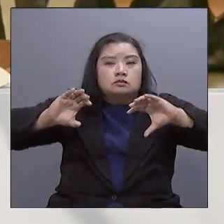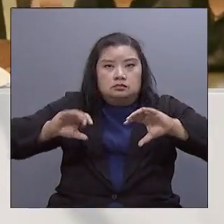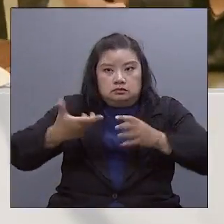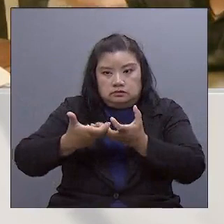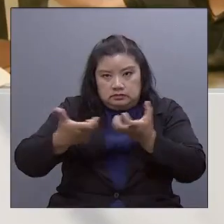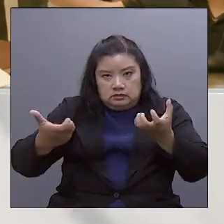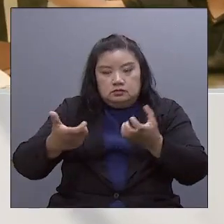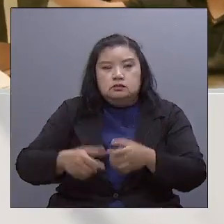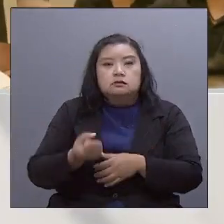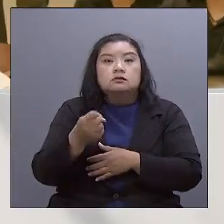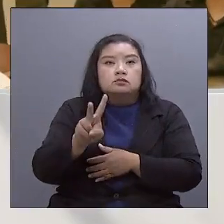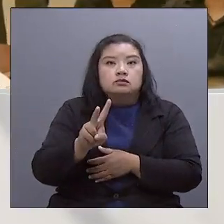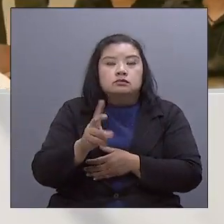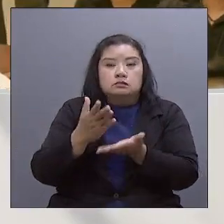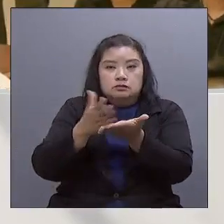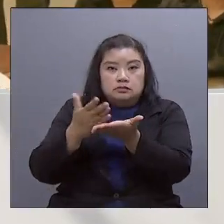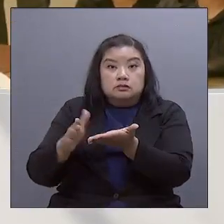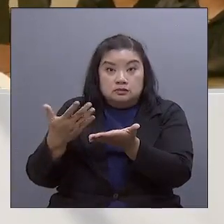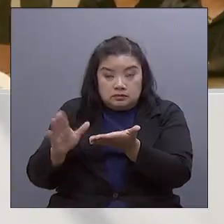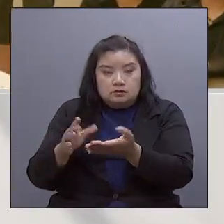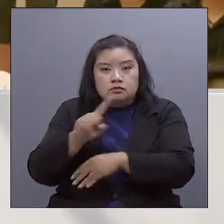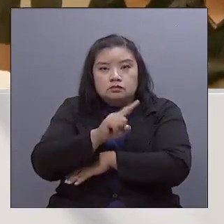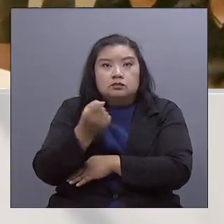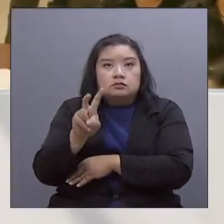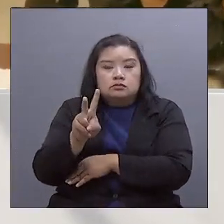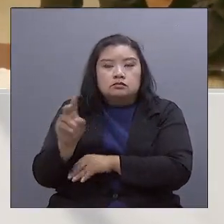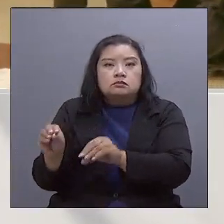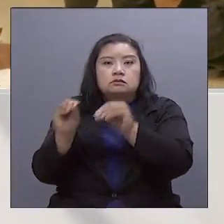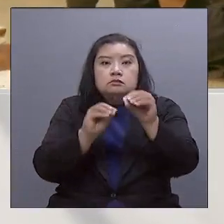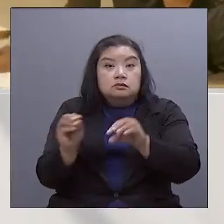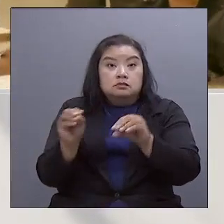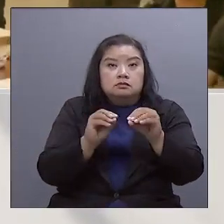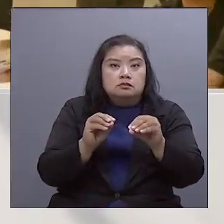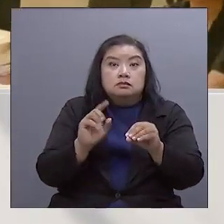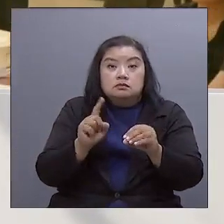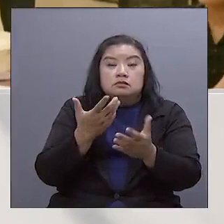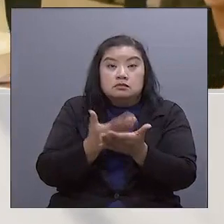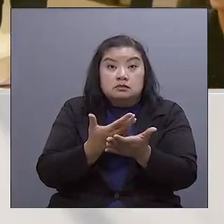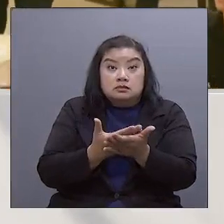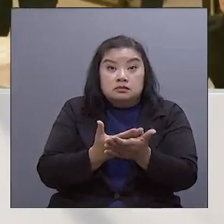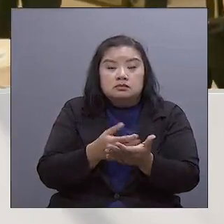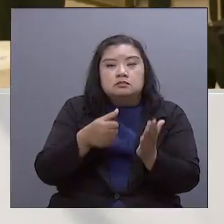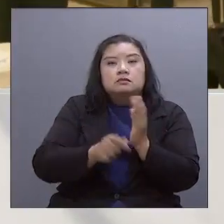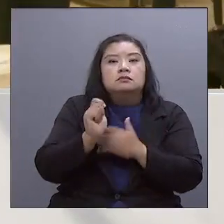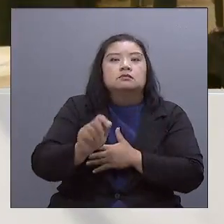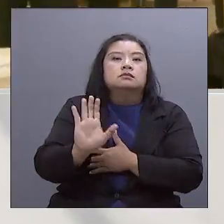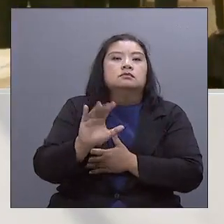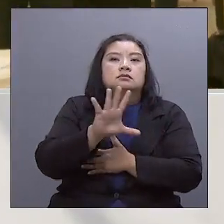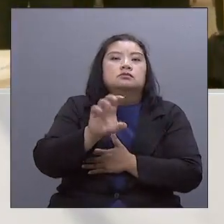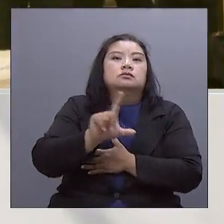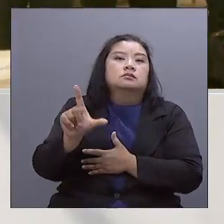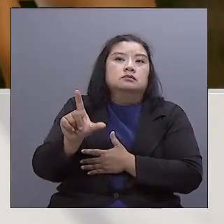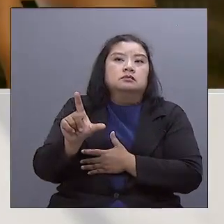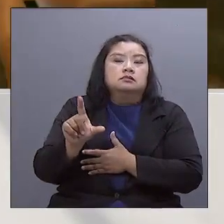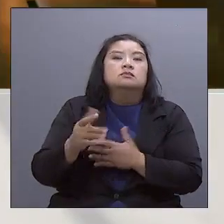12โฉนดแล้วค่อยๆแบ่งโอน 12วันเพื่อเลี่ยงภาษี 500ล้านบาทและนี่แหละค่ะก็เป็นที่มา